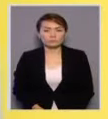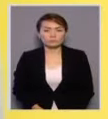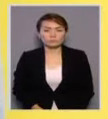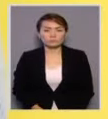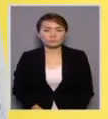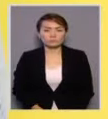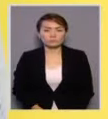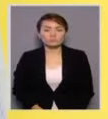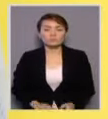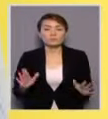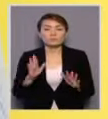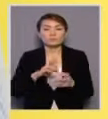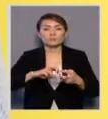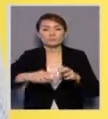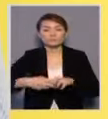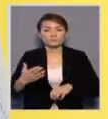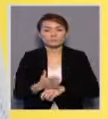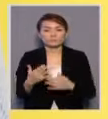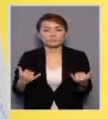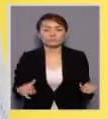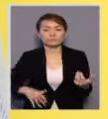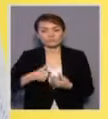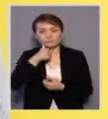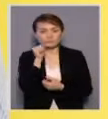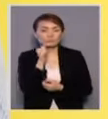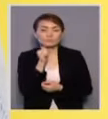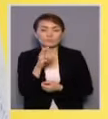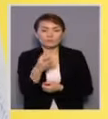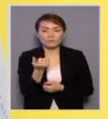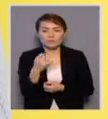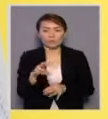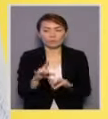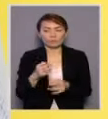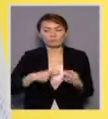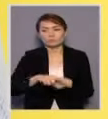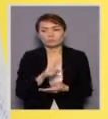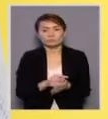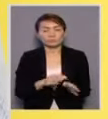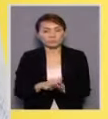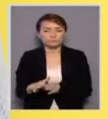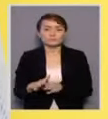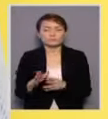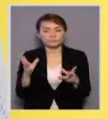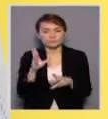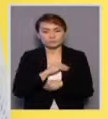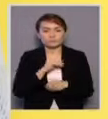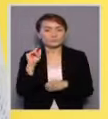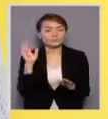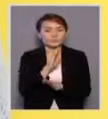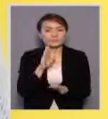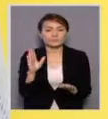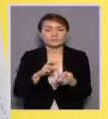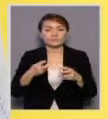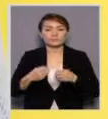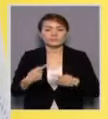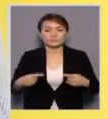это ведь экологическая проблема сила вчера только мирим сказал что мы должны полностью сосредоточиться на экологических